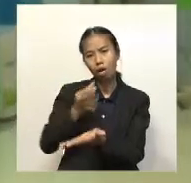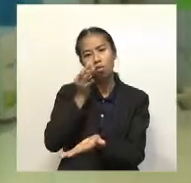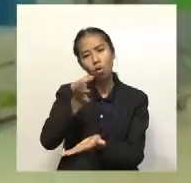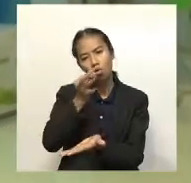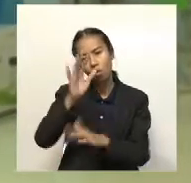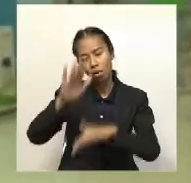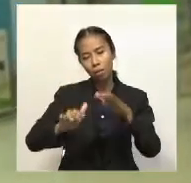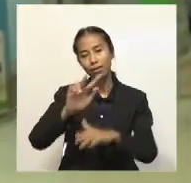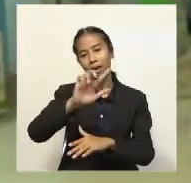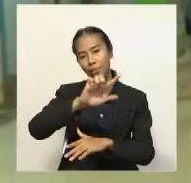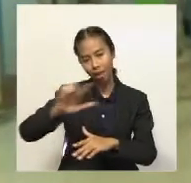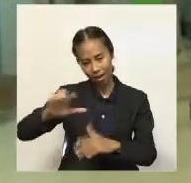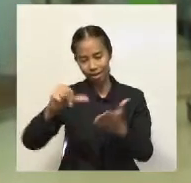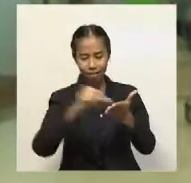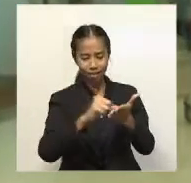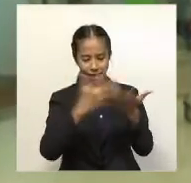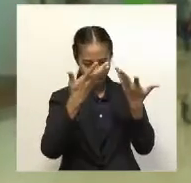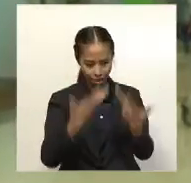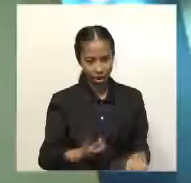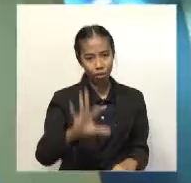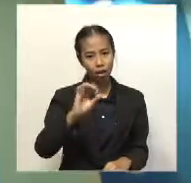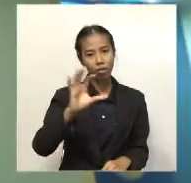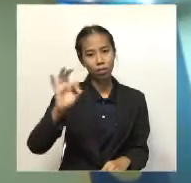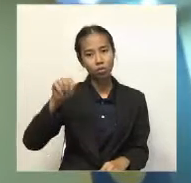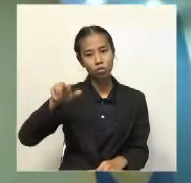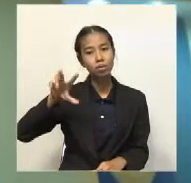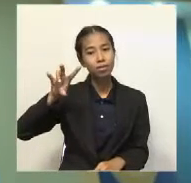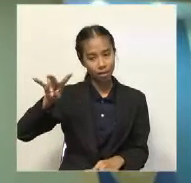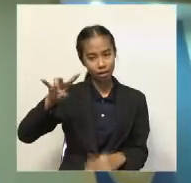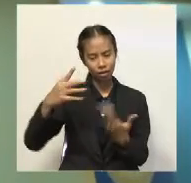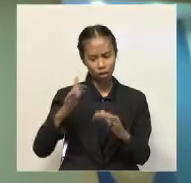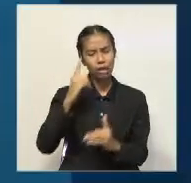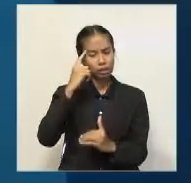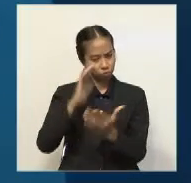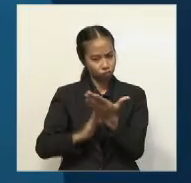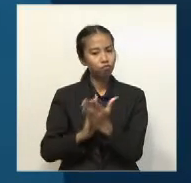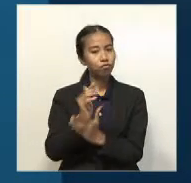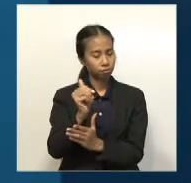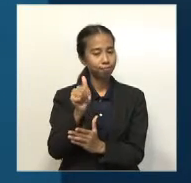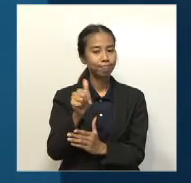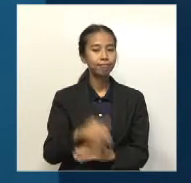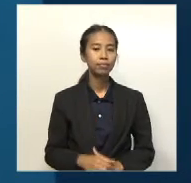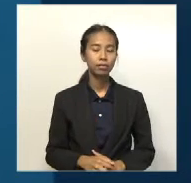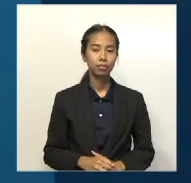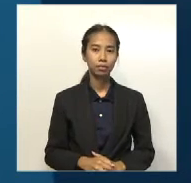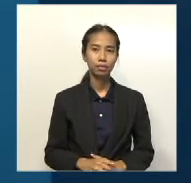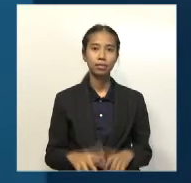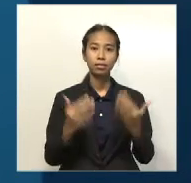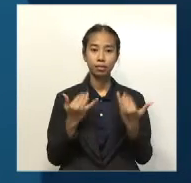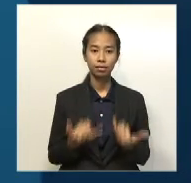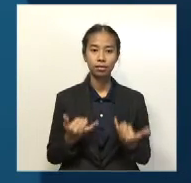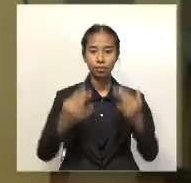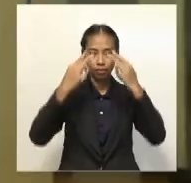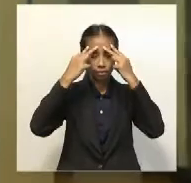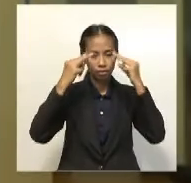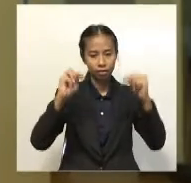3ล้านเรื่องแก้ไขปัญหาไปแล้วร้อยละ 99.7 ซึ่งก็ถือว่าประสบผลสำเร็จเป็นอย่างดีค่ะ นอกจากนี้นะครับท่านนาย